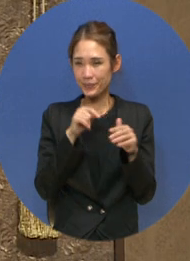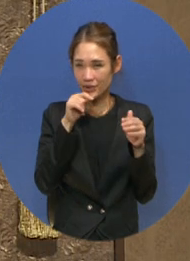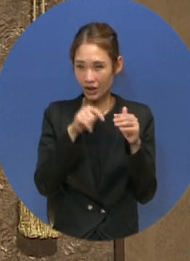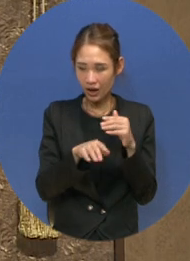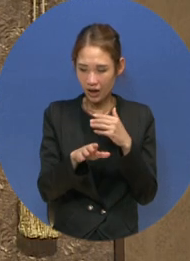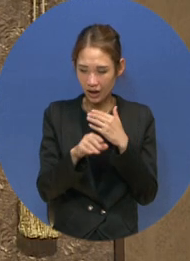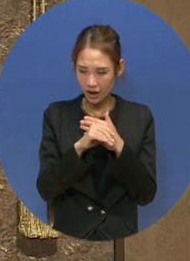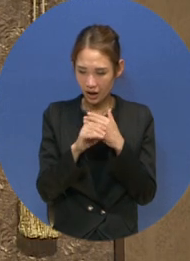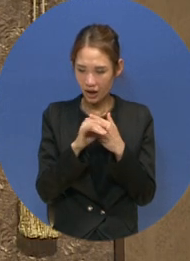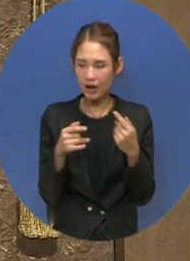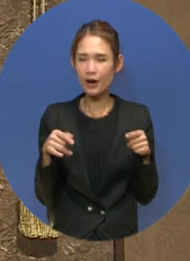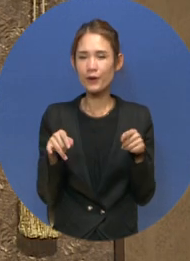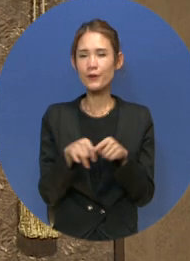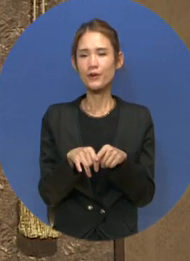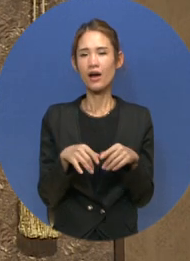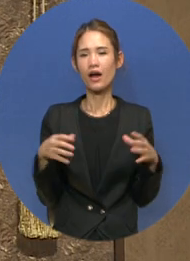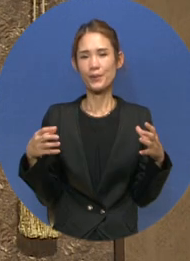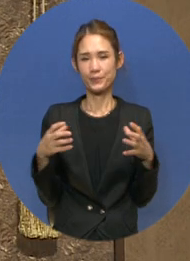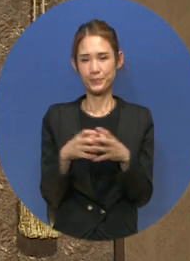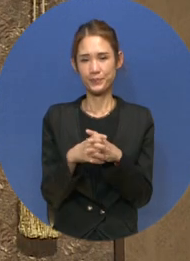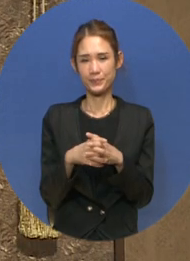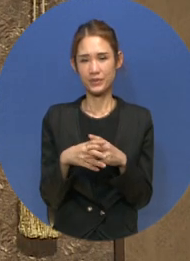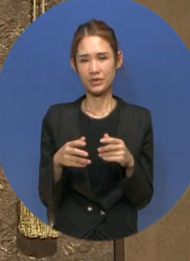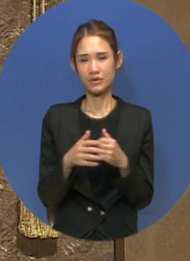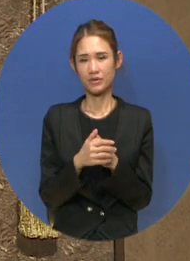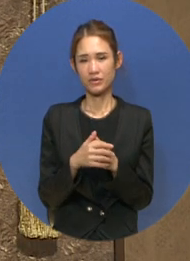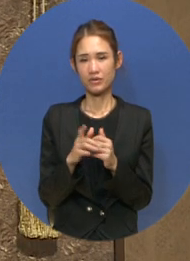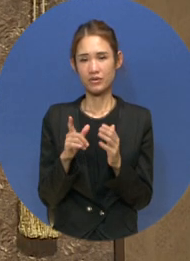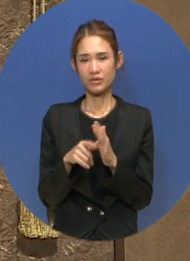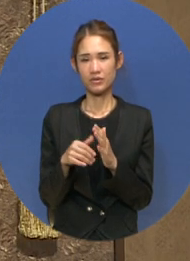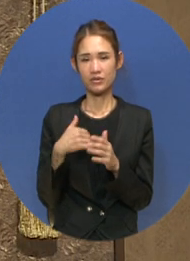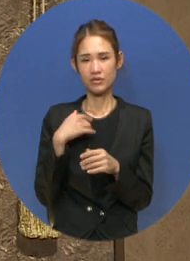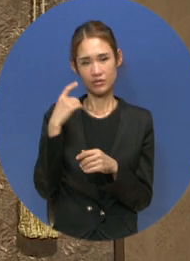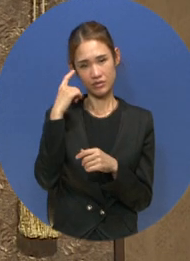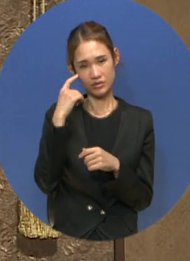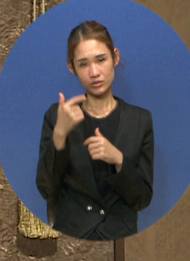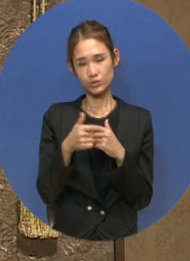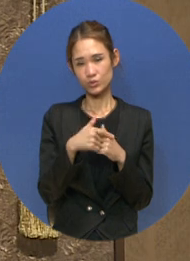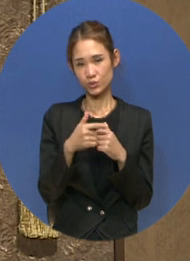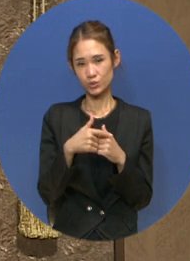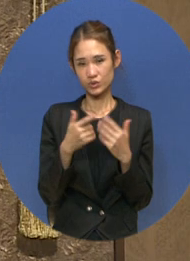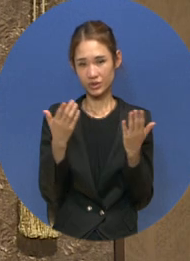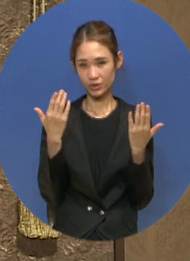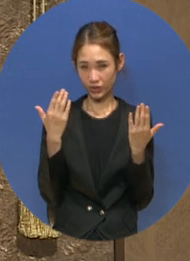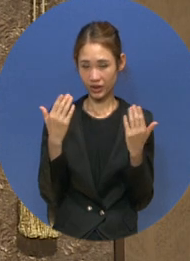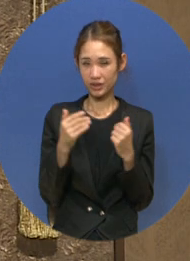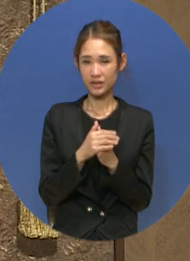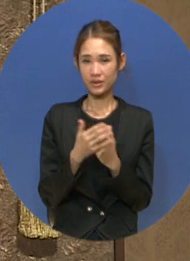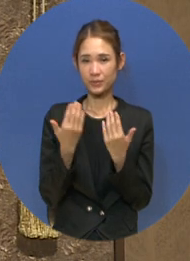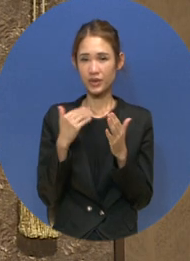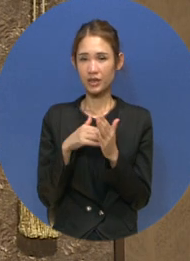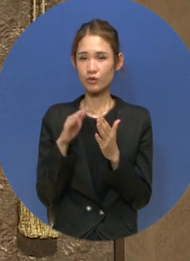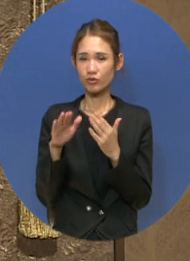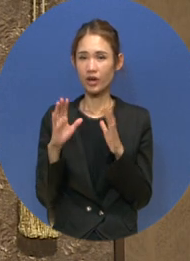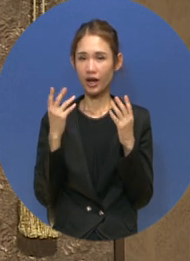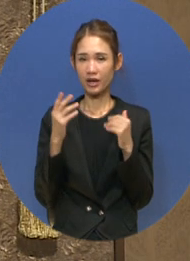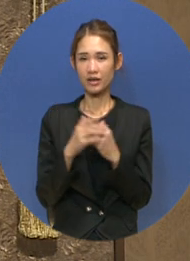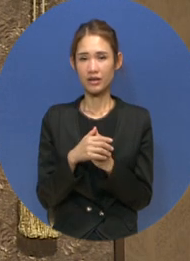녹아 들어가는 부분이 필요하겠다. 예. 그래서 그때 제가 생각했던 것들이 이제 그 초등학교 아이들, 방과후